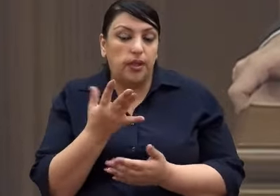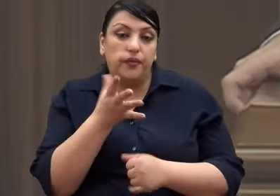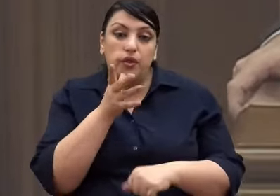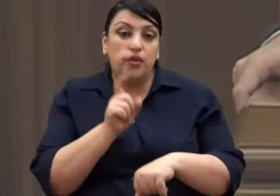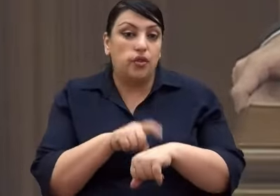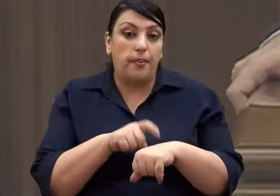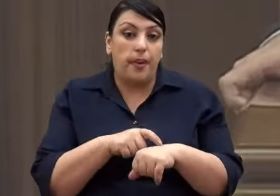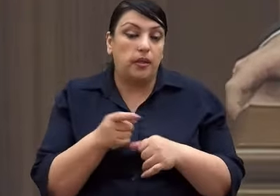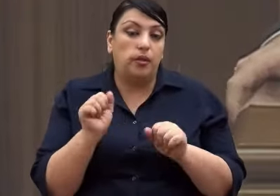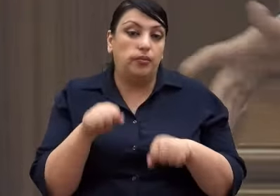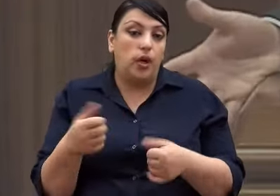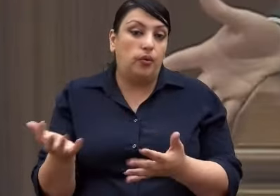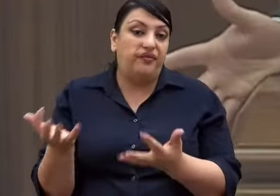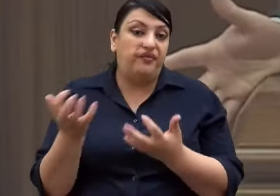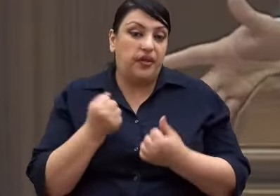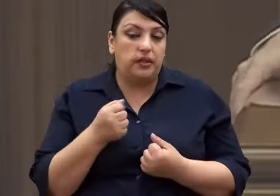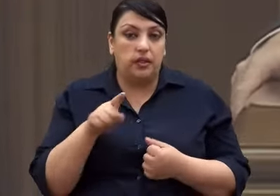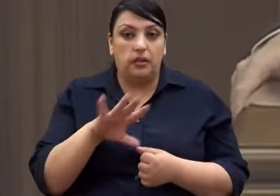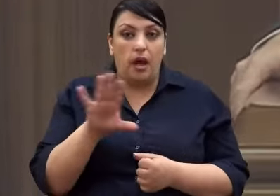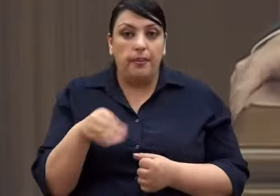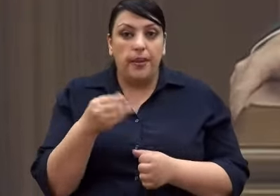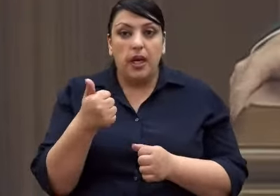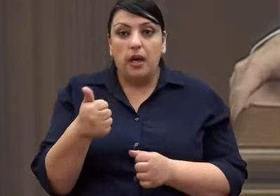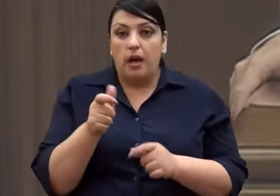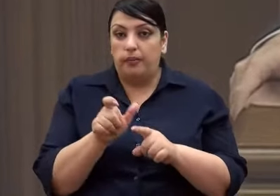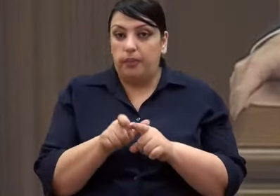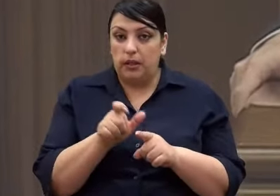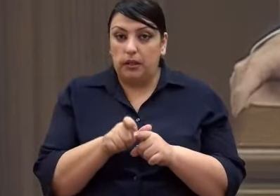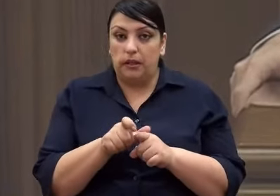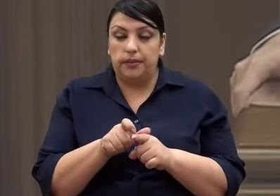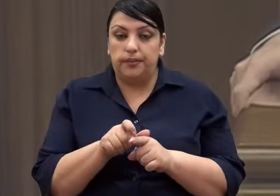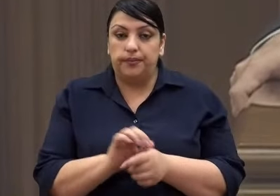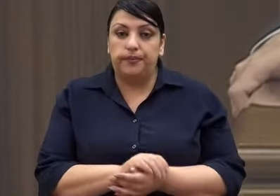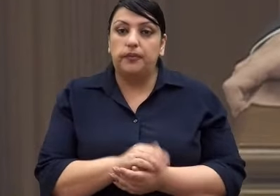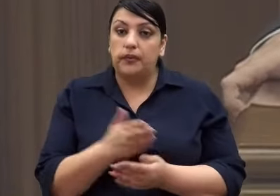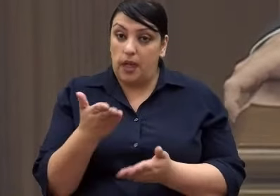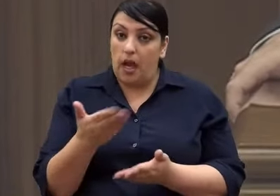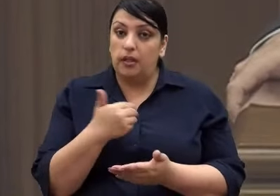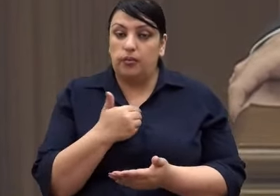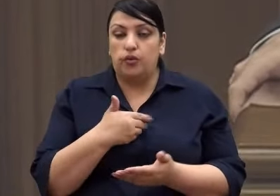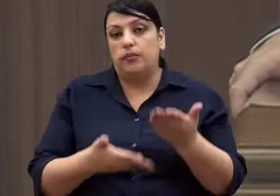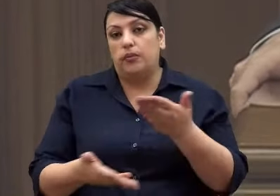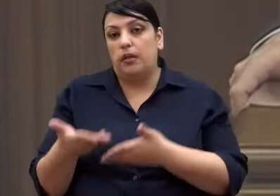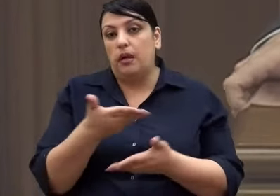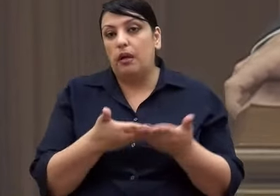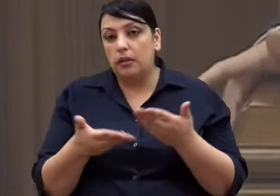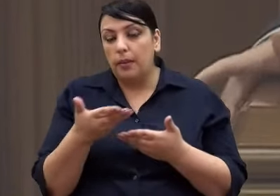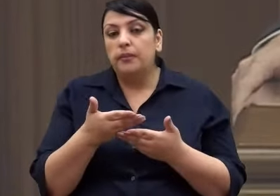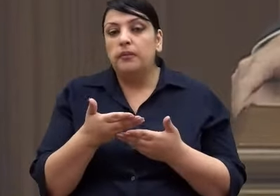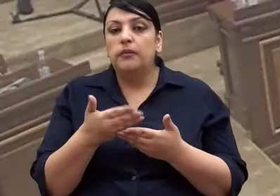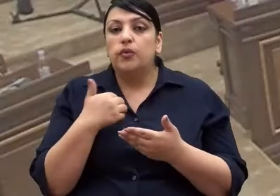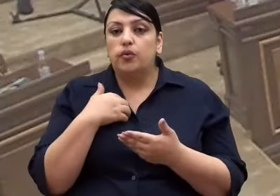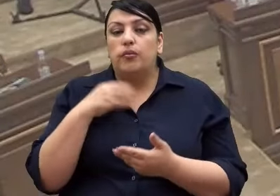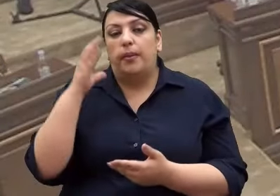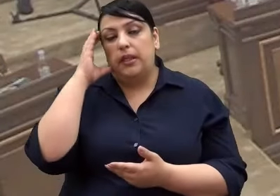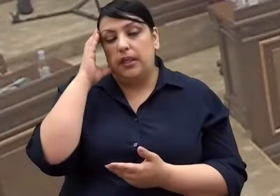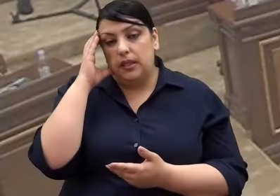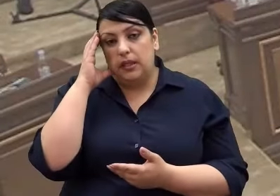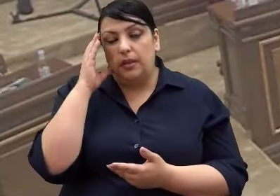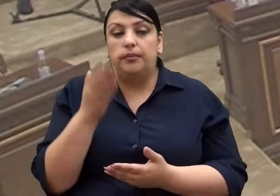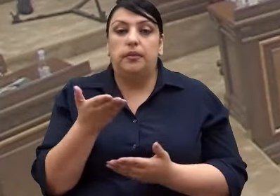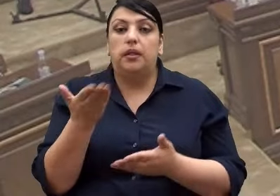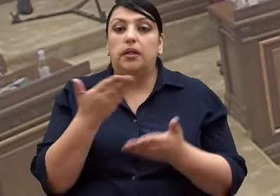կստանանք այդ լավ բաները։ Այս ոճի քննարկում ես կցանկանայի լսել, և լիահույս եմ, որ քննարկումը